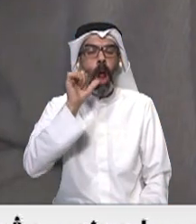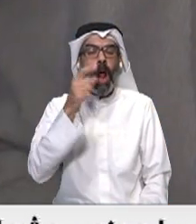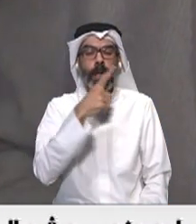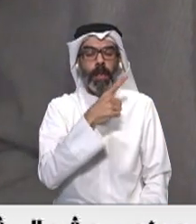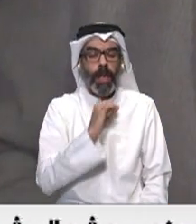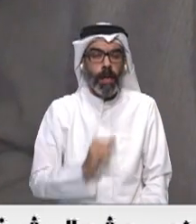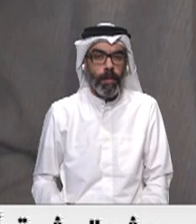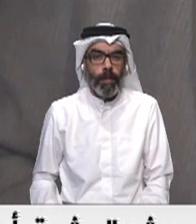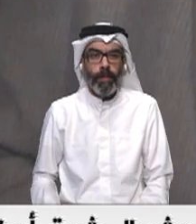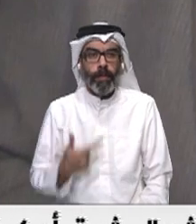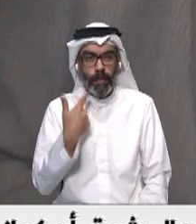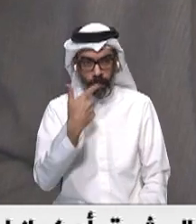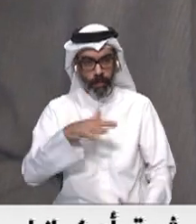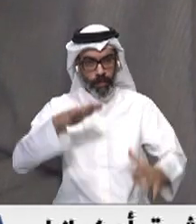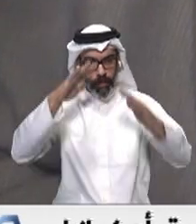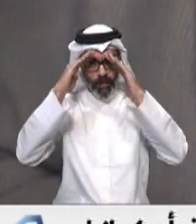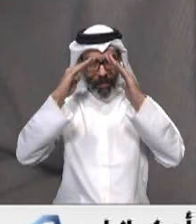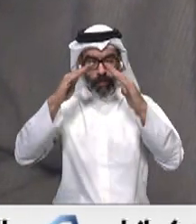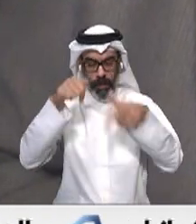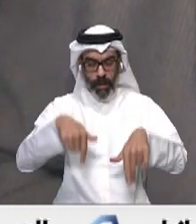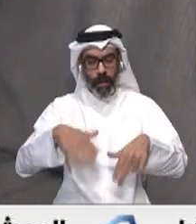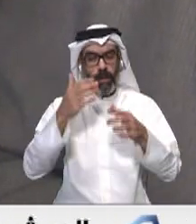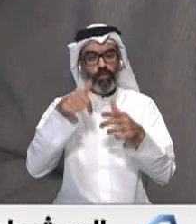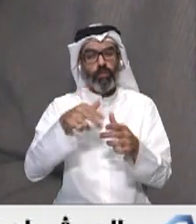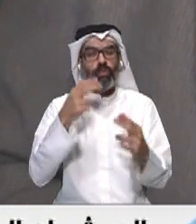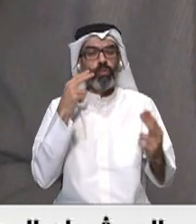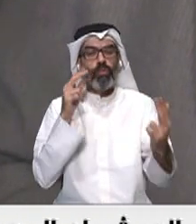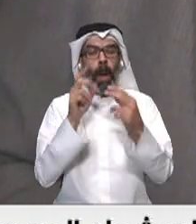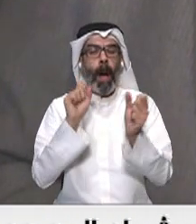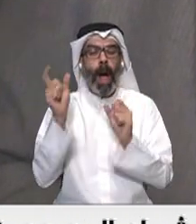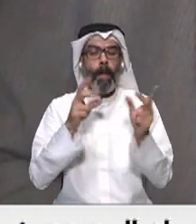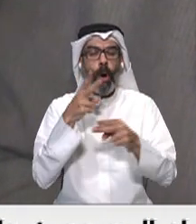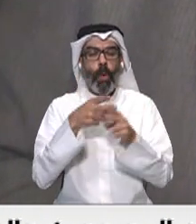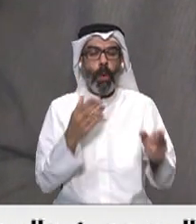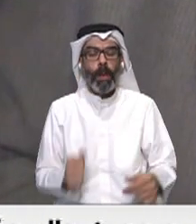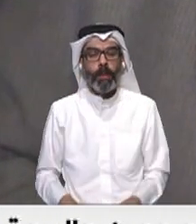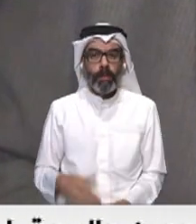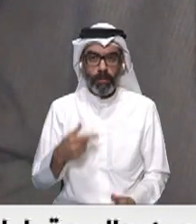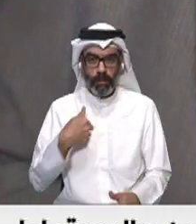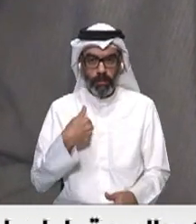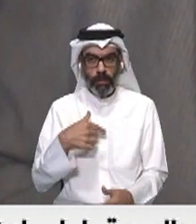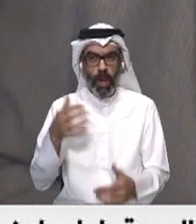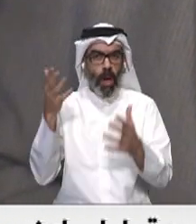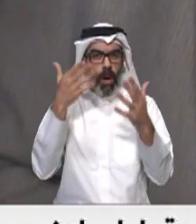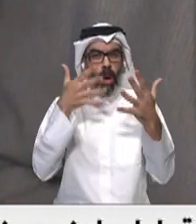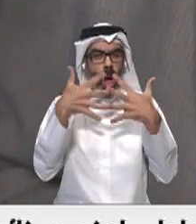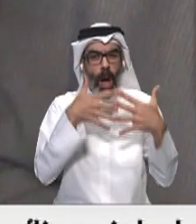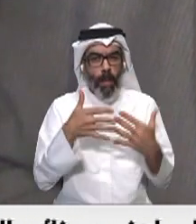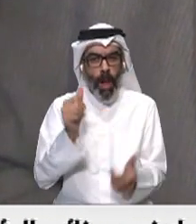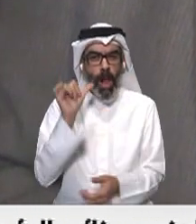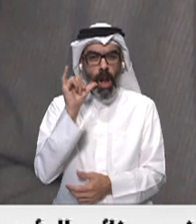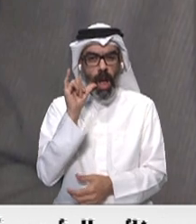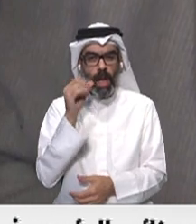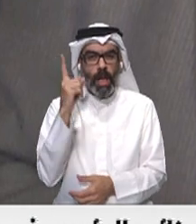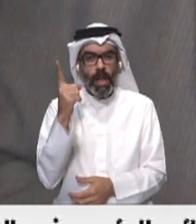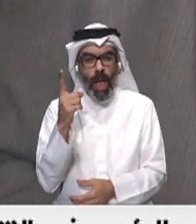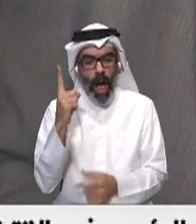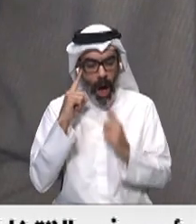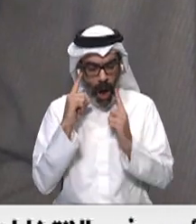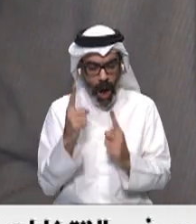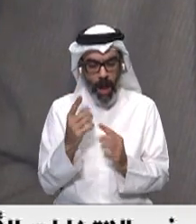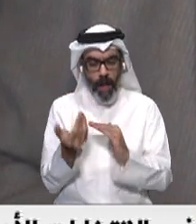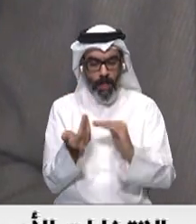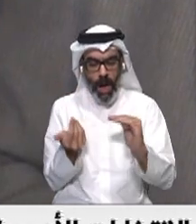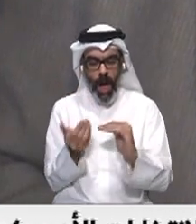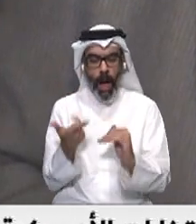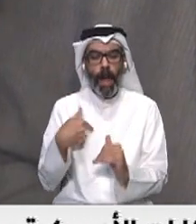شاهين جمال مرحبا بك معنا على الرغم من ان واشنطن ولندن كانتا على علم مسبق بالهجوم الايراني